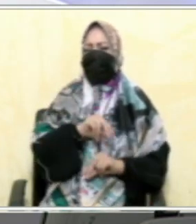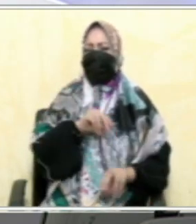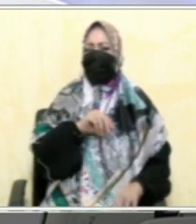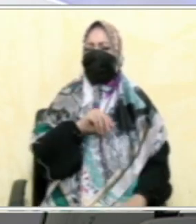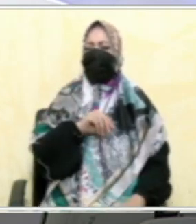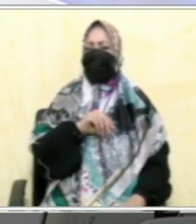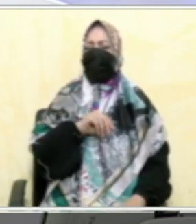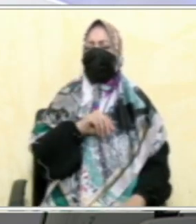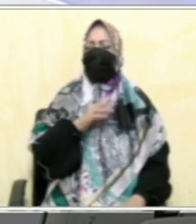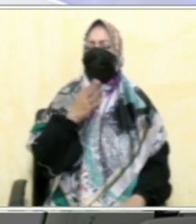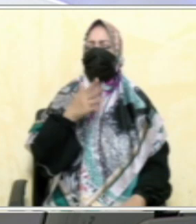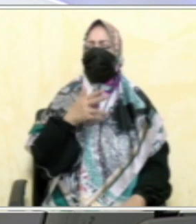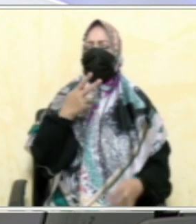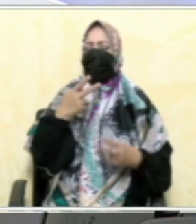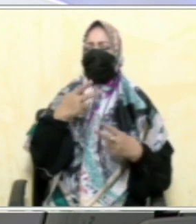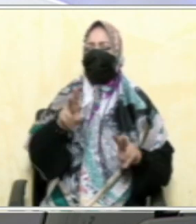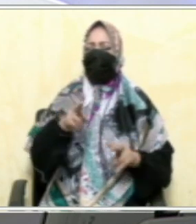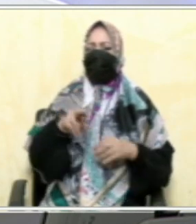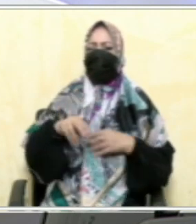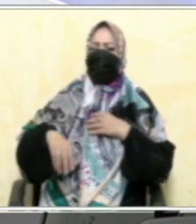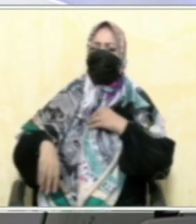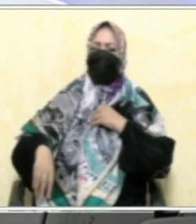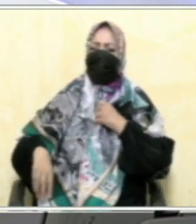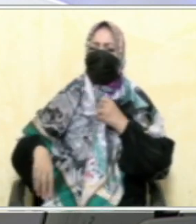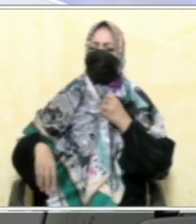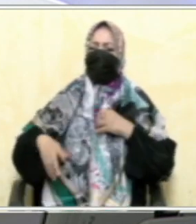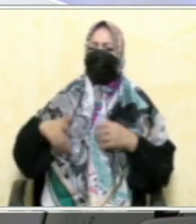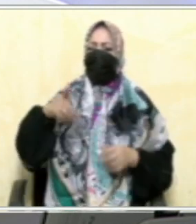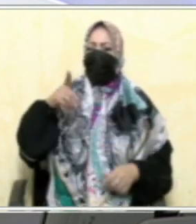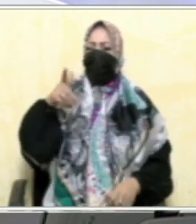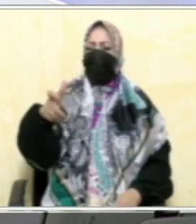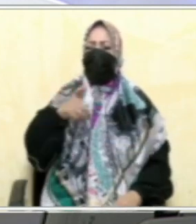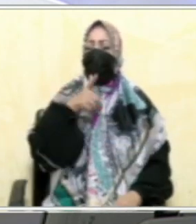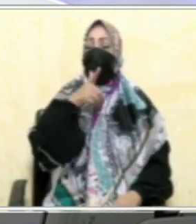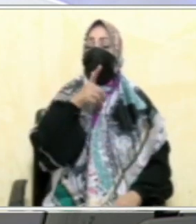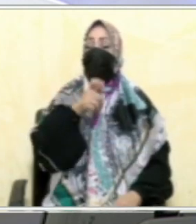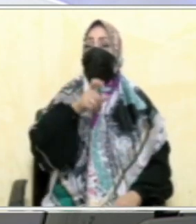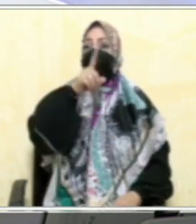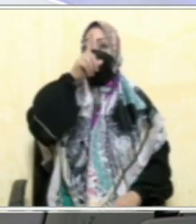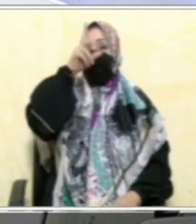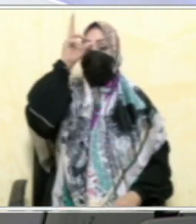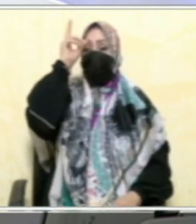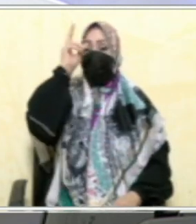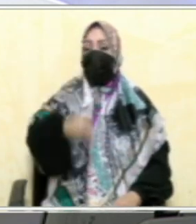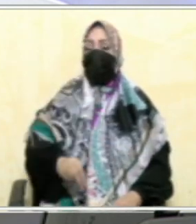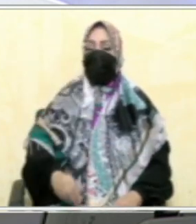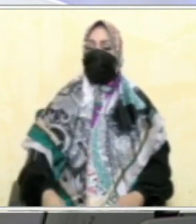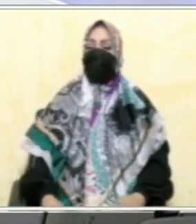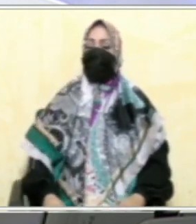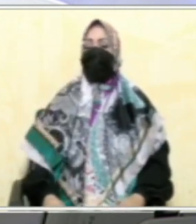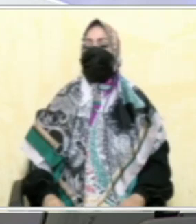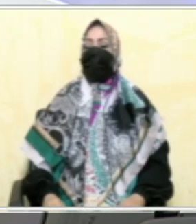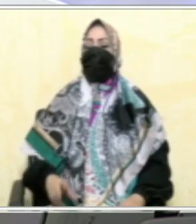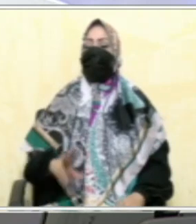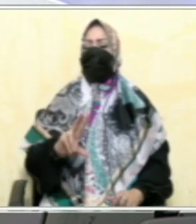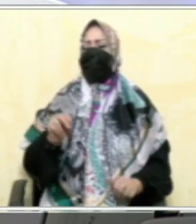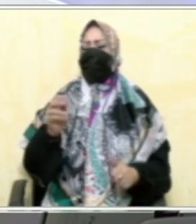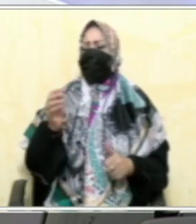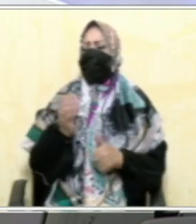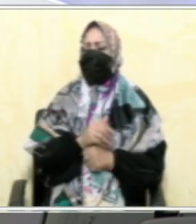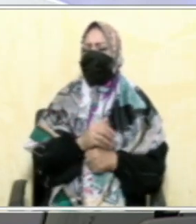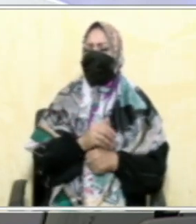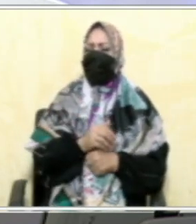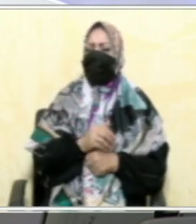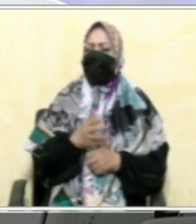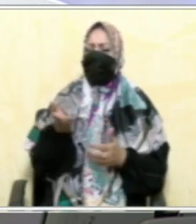فإن حده هو القتل، سواء كان متزوجا سبق له الزواج أو لم يسبق له الزواج، وهذا أمر شنيع.